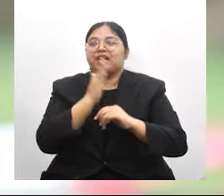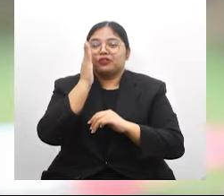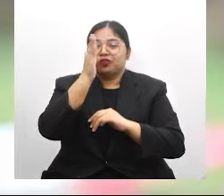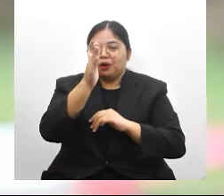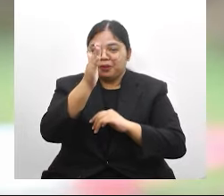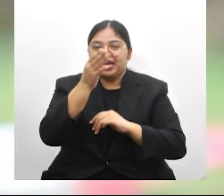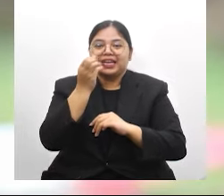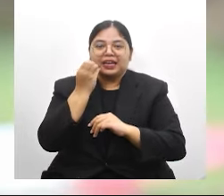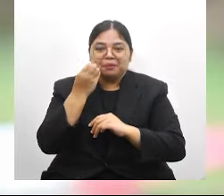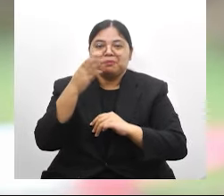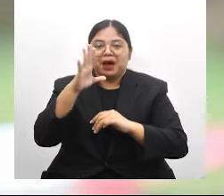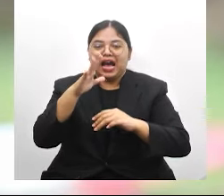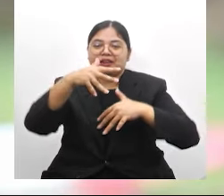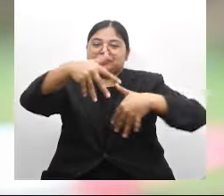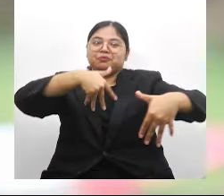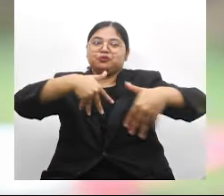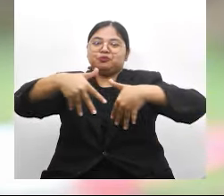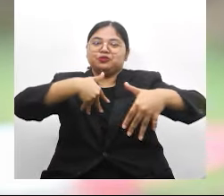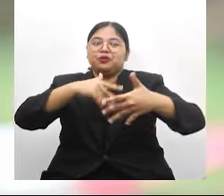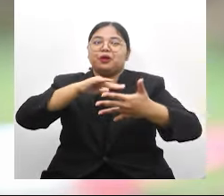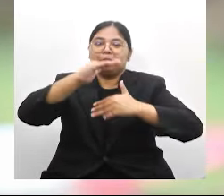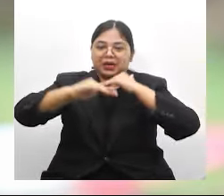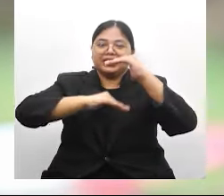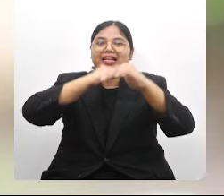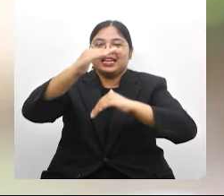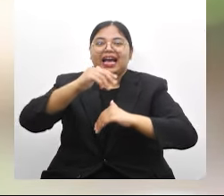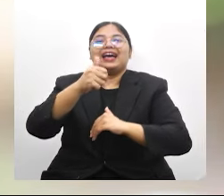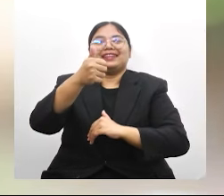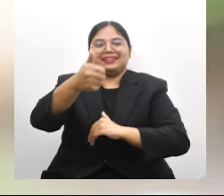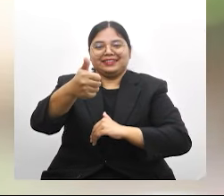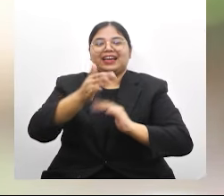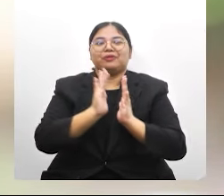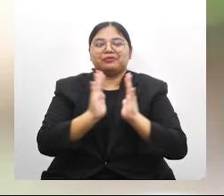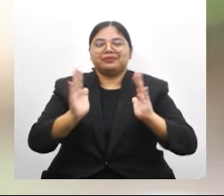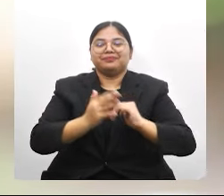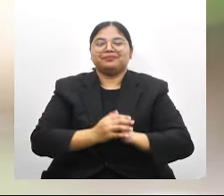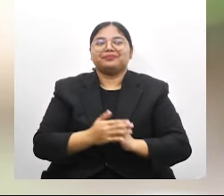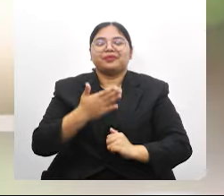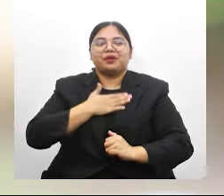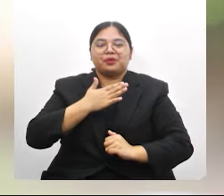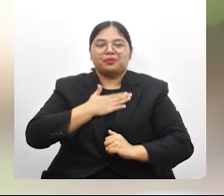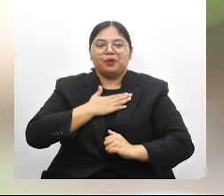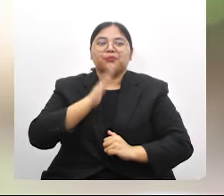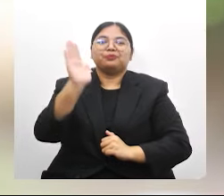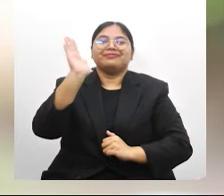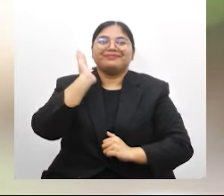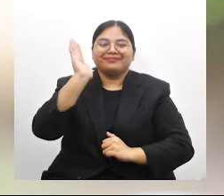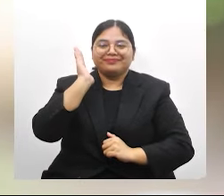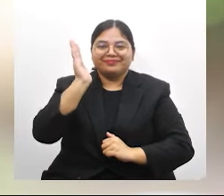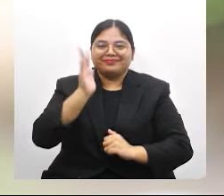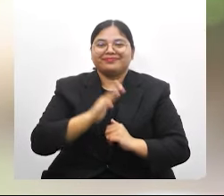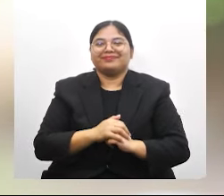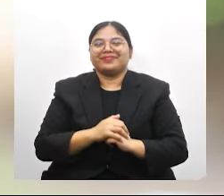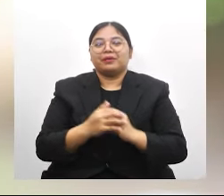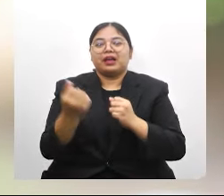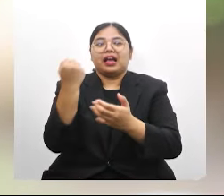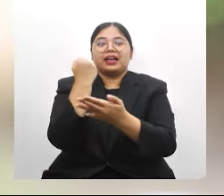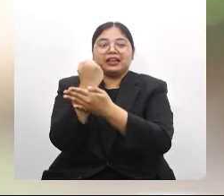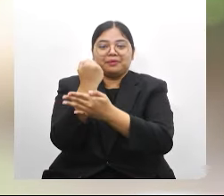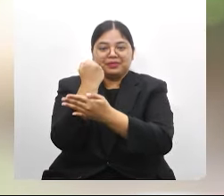ที่ท้องถิ่นแลจะให้การท่องเที่ยวได้ยั่งยืนต่อไปครับขอบคุณครับสวัสดีครับผมนายวิทยาถาพรกำนันตำบลเขาพัง